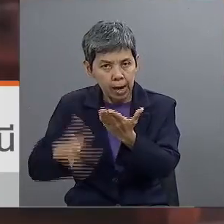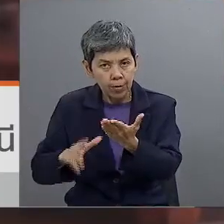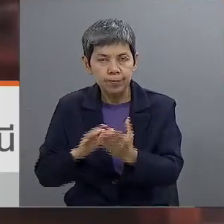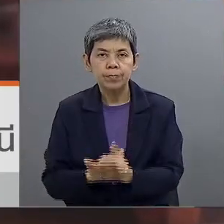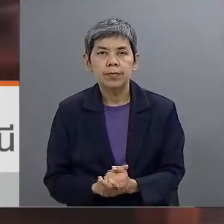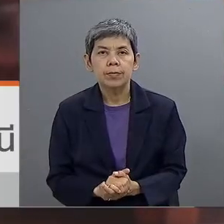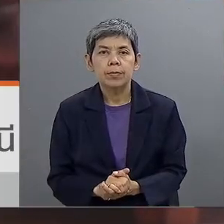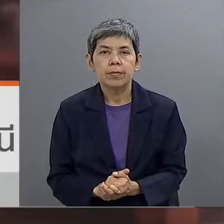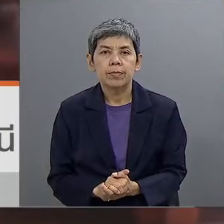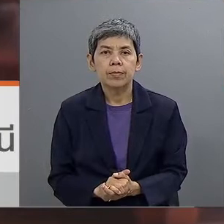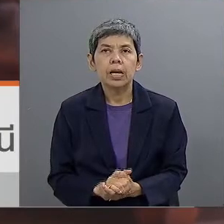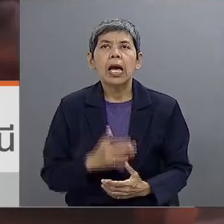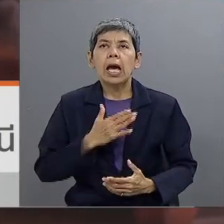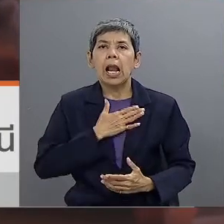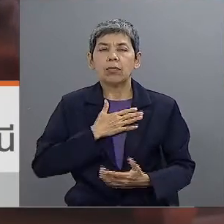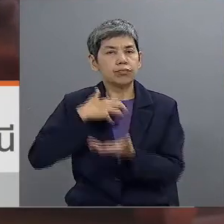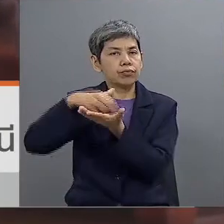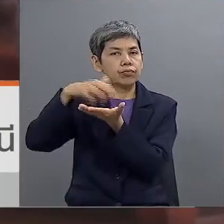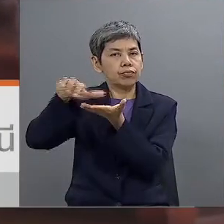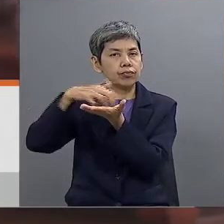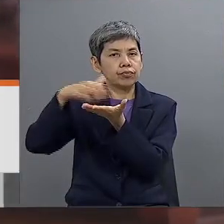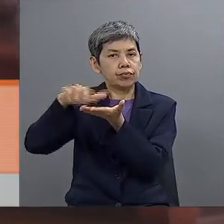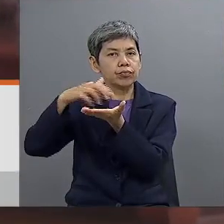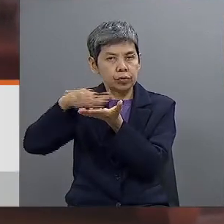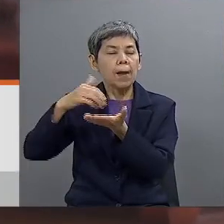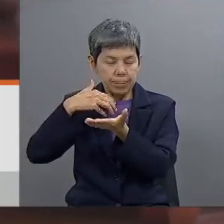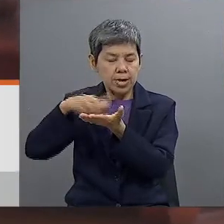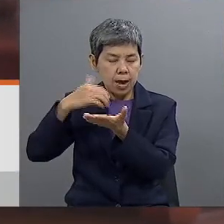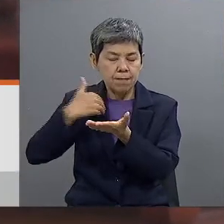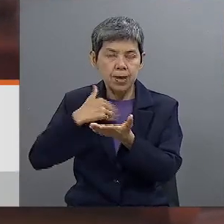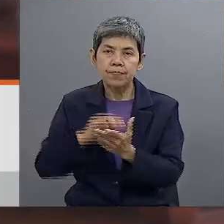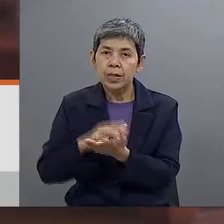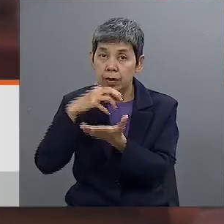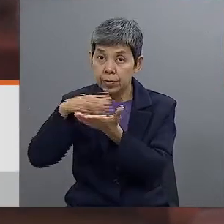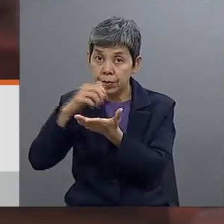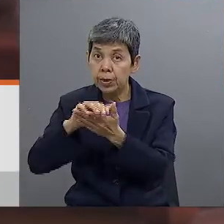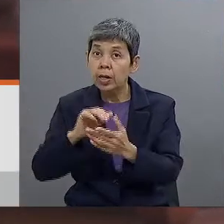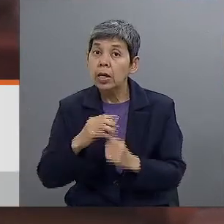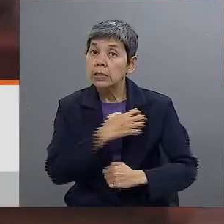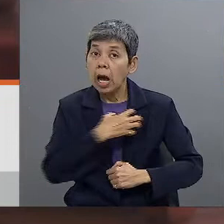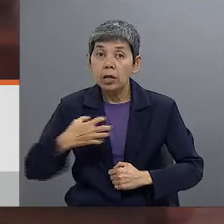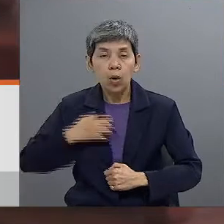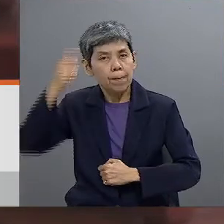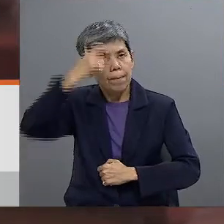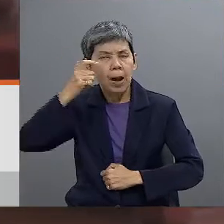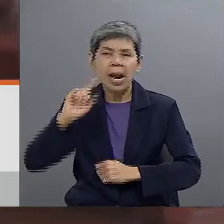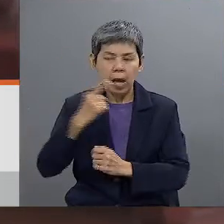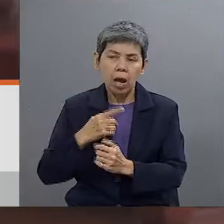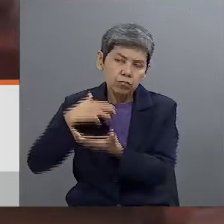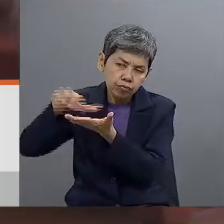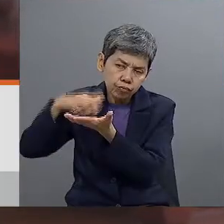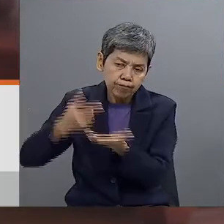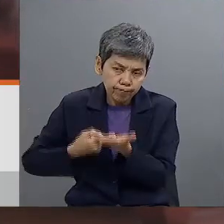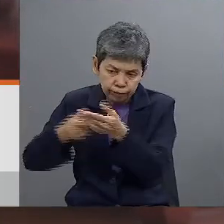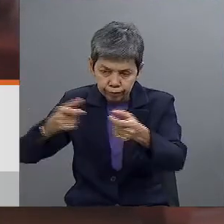จริงๆเราได้รายงานนะครับในเรื่องของเรื่องต่างๆเนี่ยกับสถานทูตพม่าตั้งแต่วันแรกนะครับโดยกระบวนการท